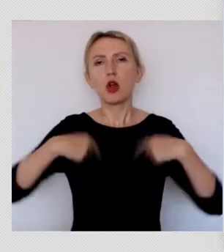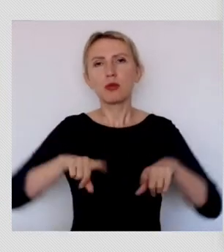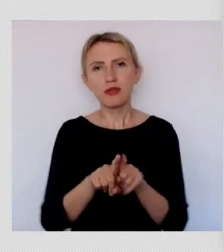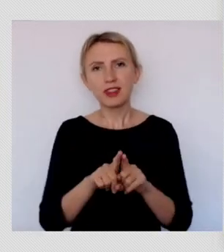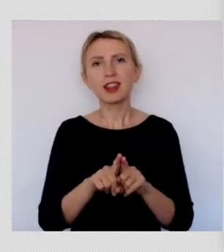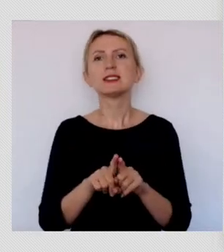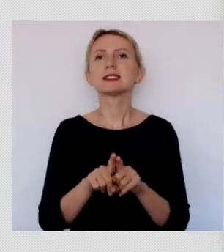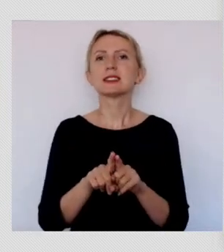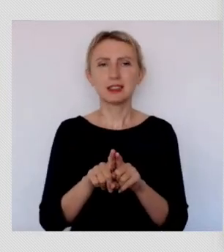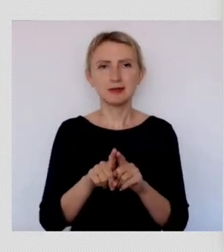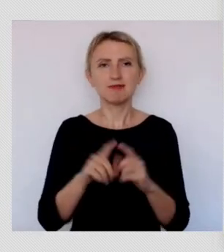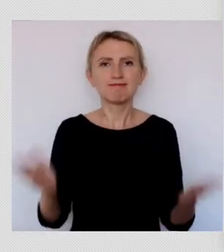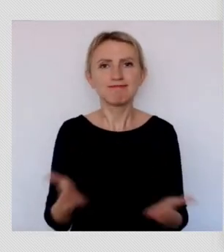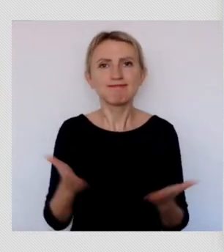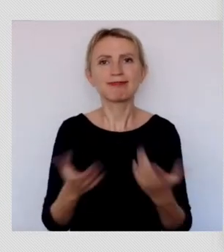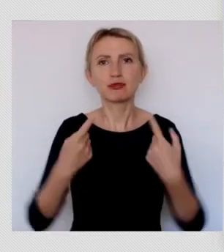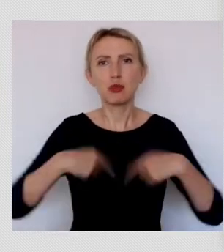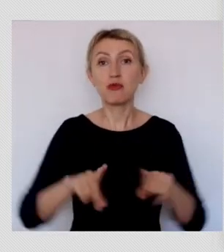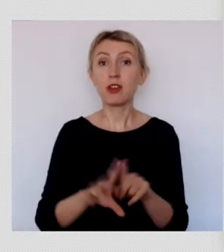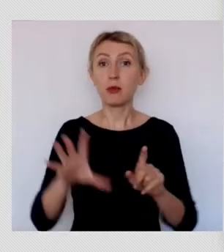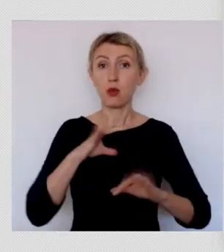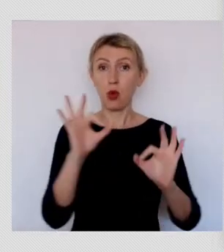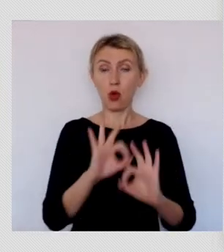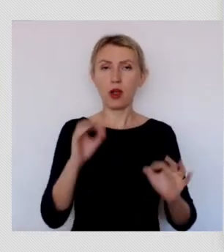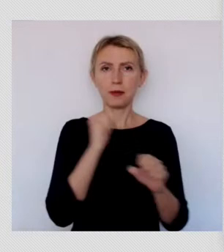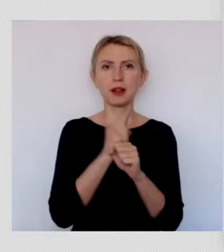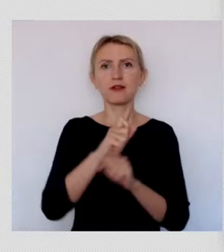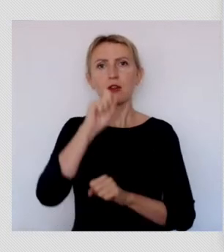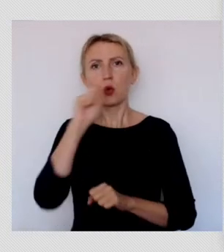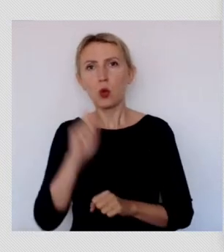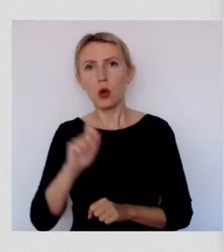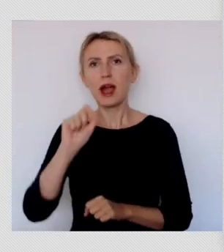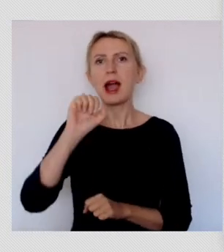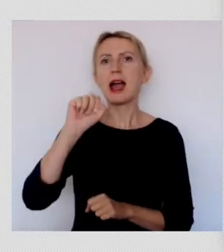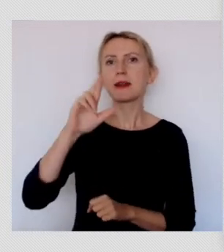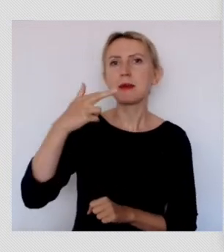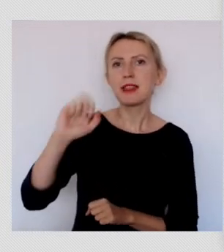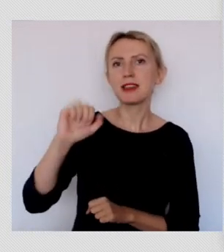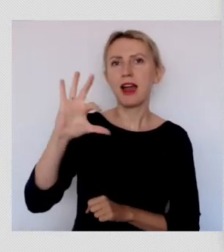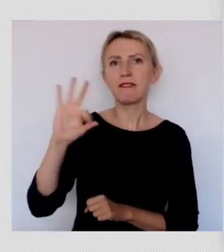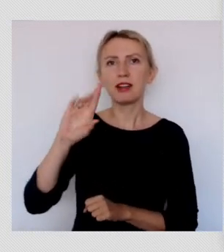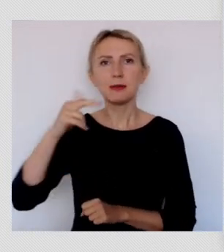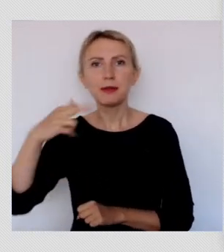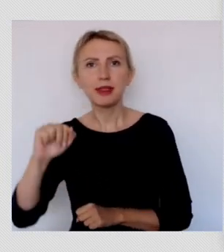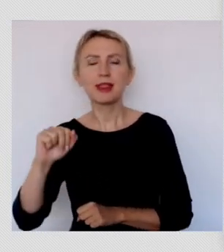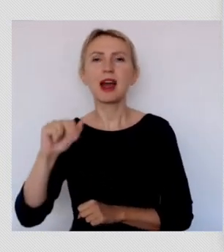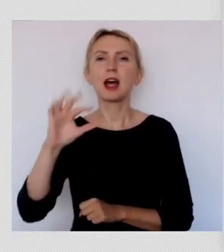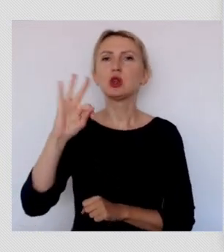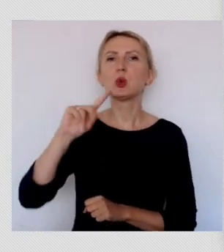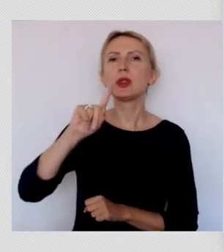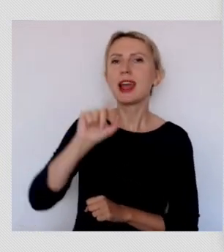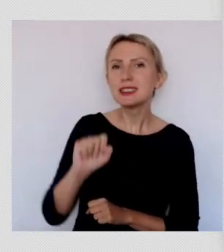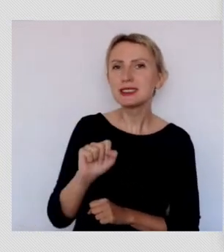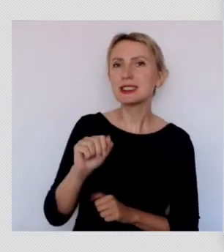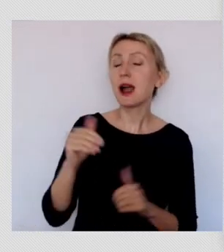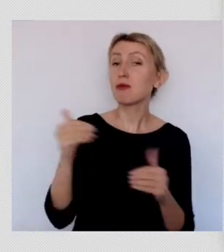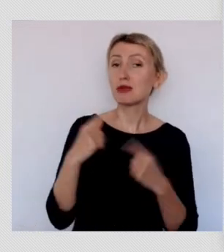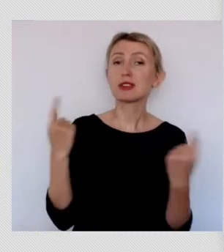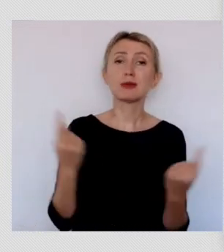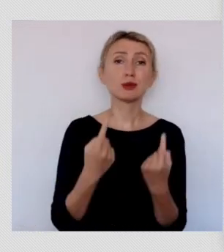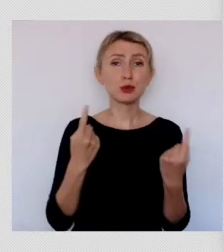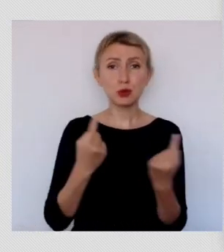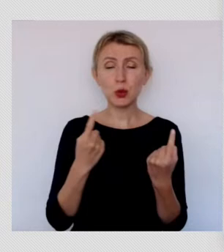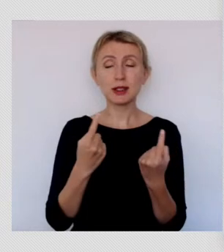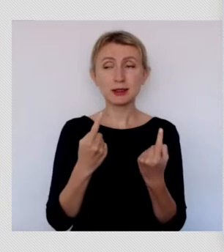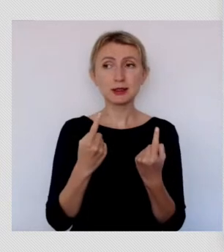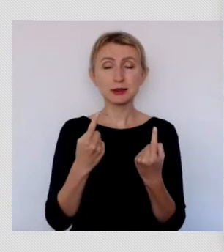obywatelskich. Miałem okazję pracować w Ukrainie, w Armenii, w Filipinach, w Tunezji. Może dojść do sytuacji takiej, że